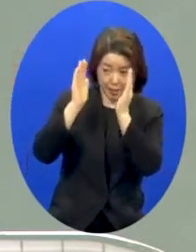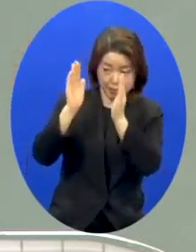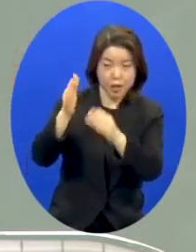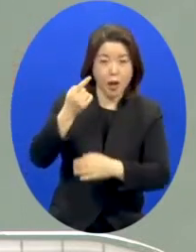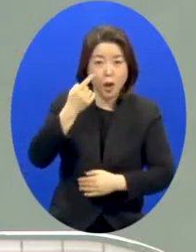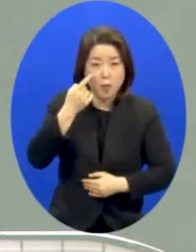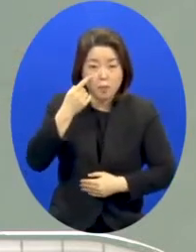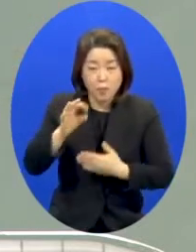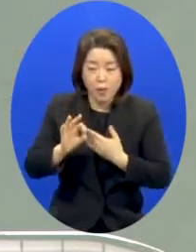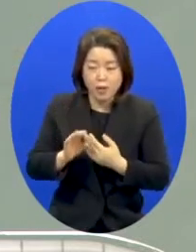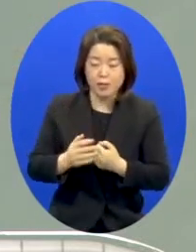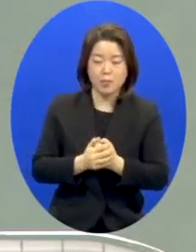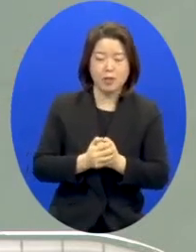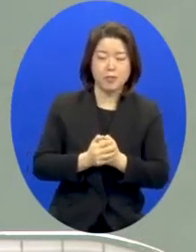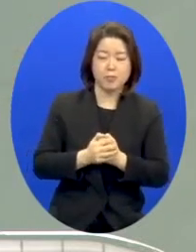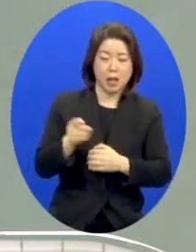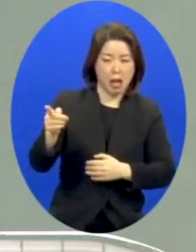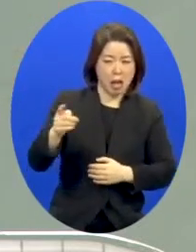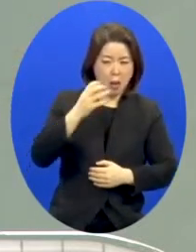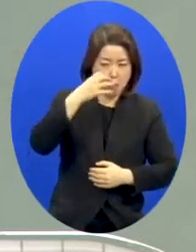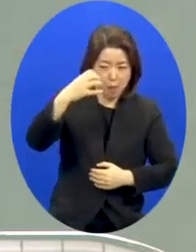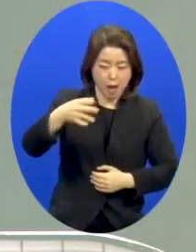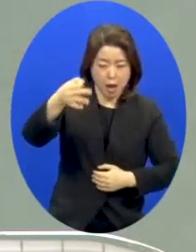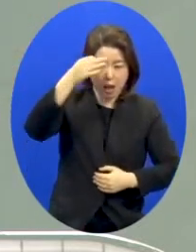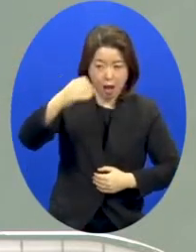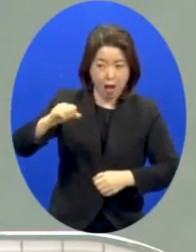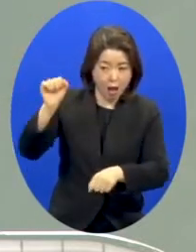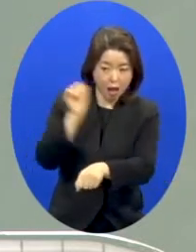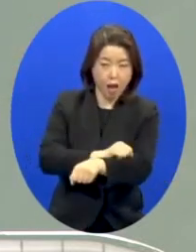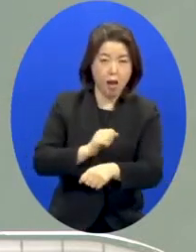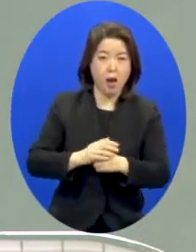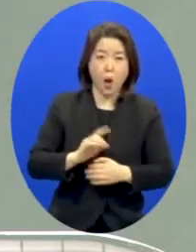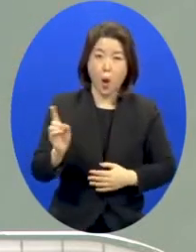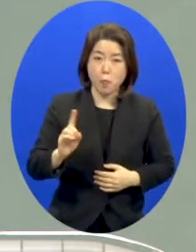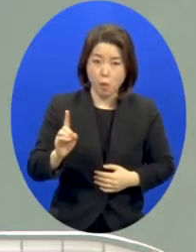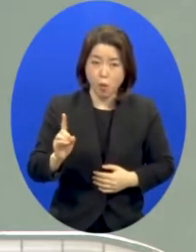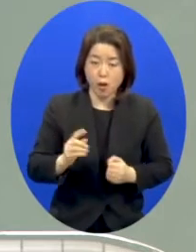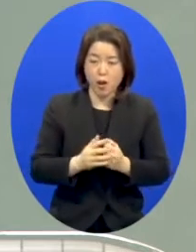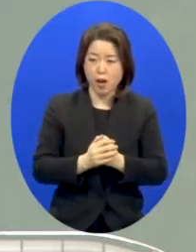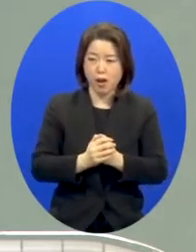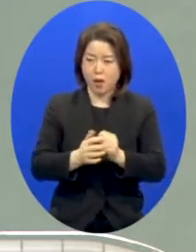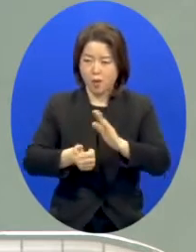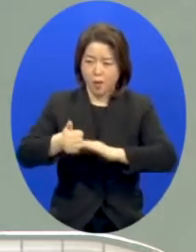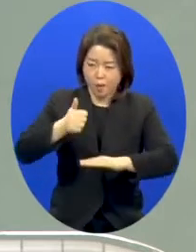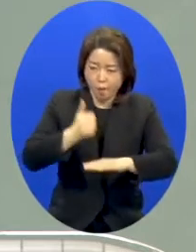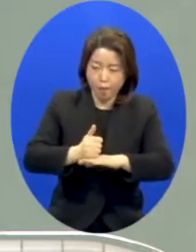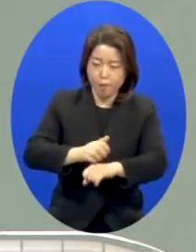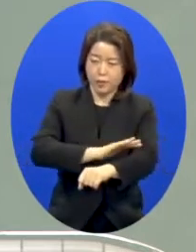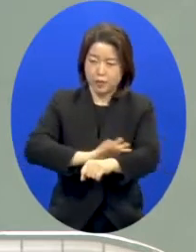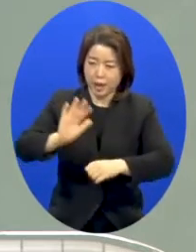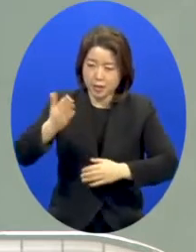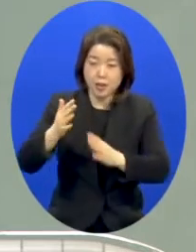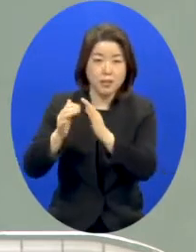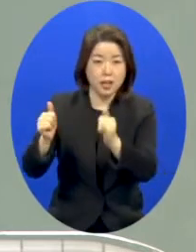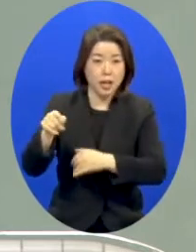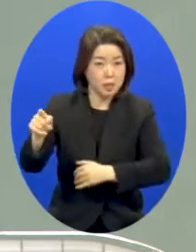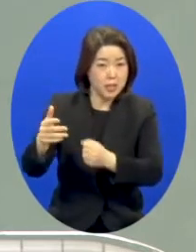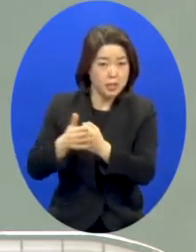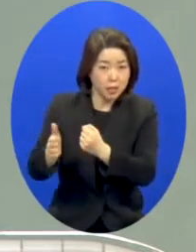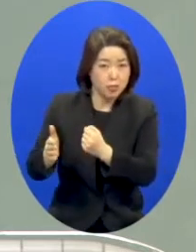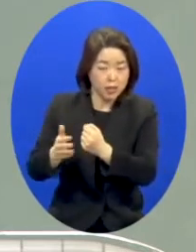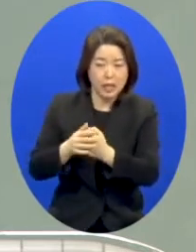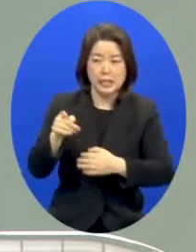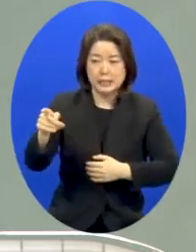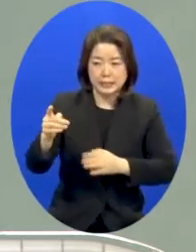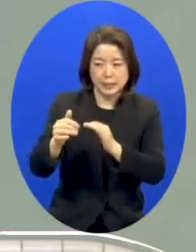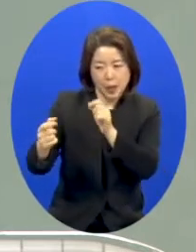잘 나고 능력이 있고 뭔가 좀 뭔가를 성취 할 만 한 사람이기 때문에 우리가 그런